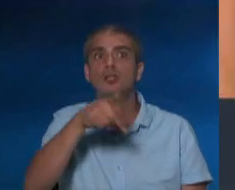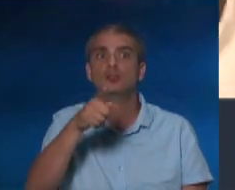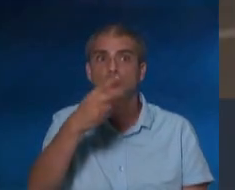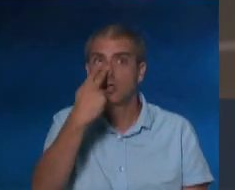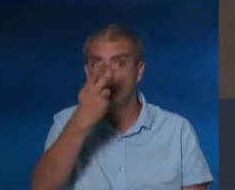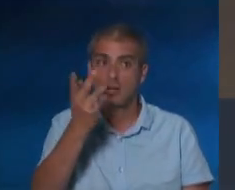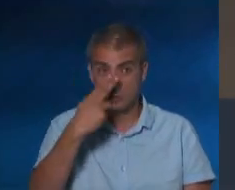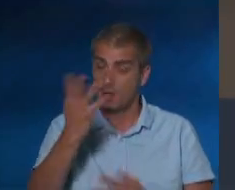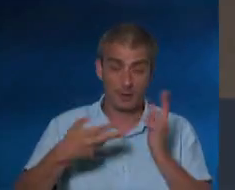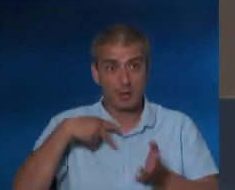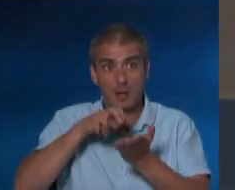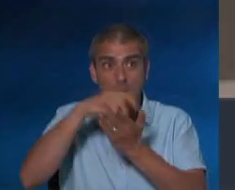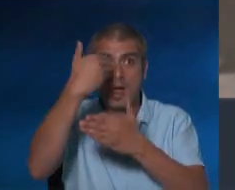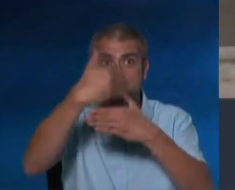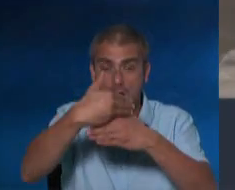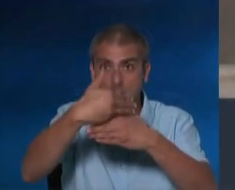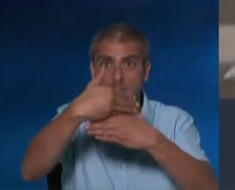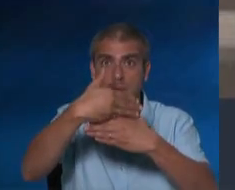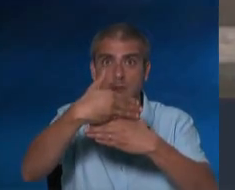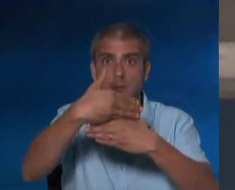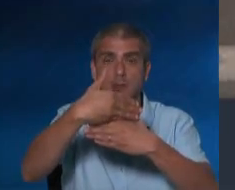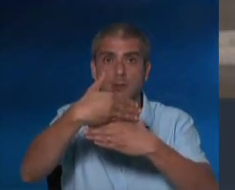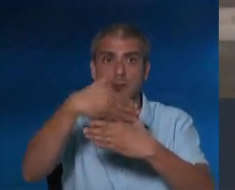אז הנה, את רואה, חוצים עד